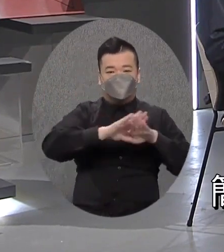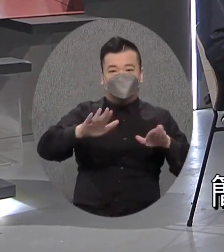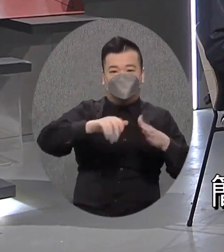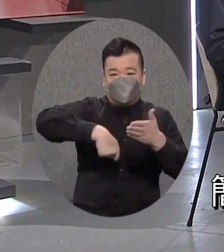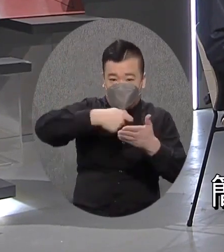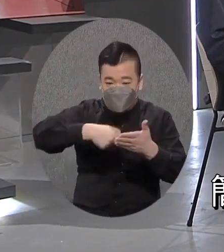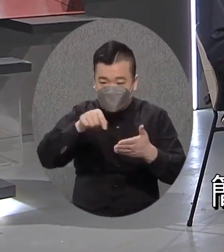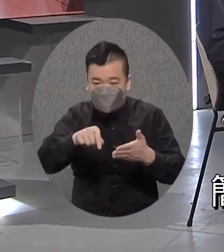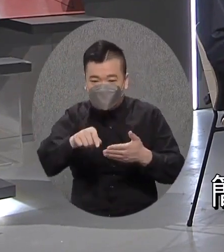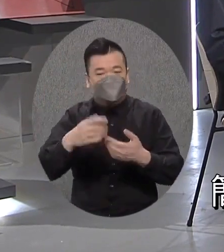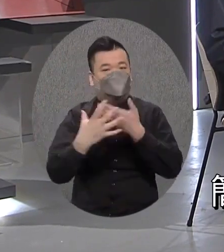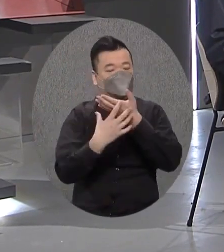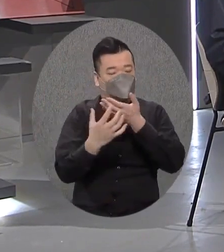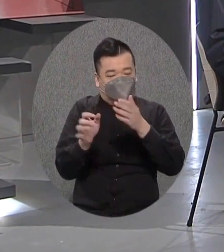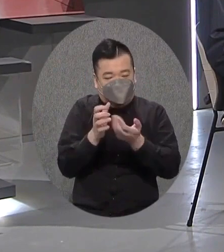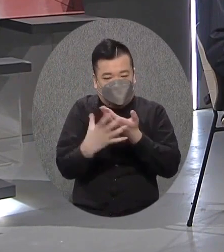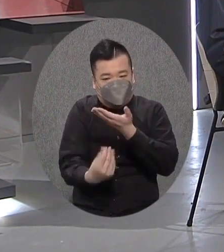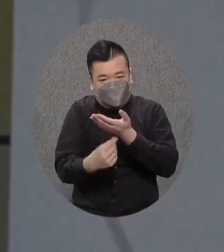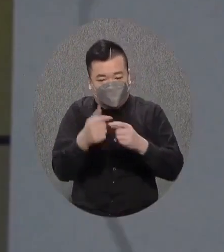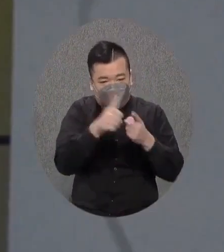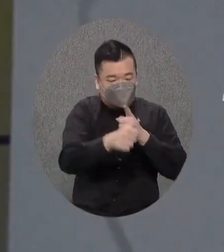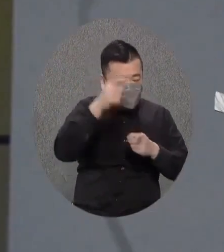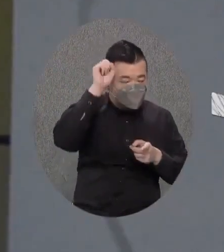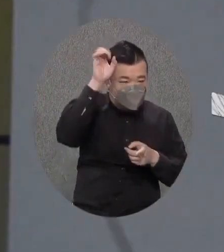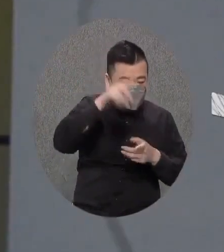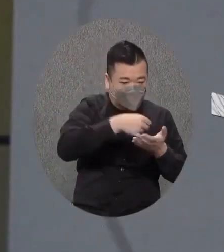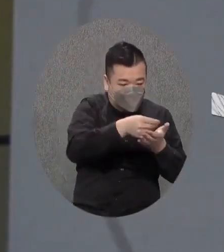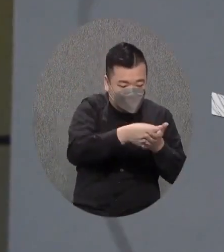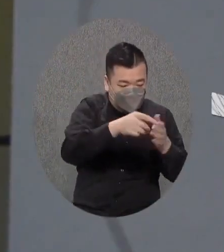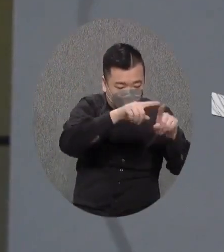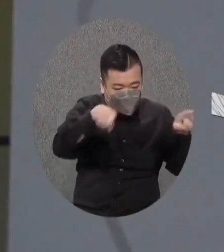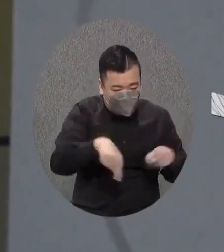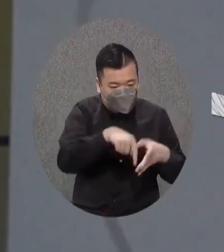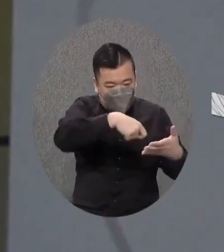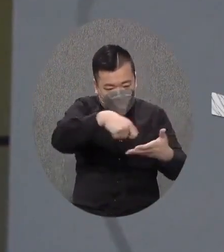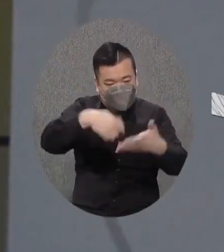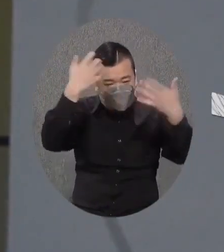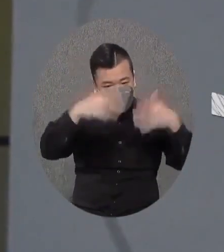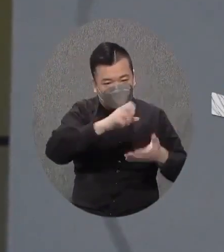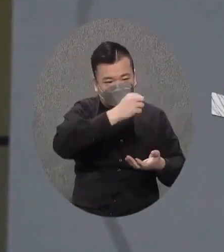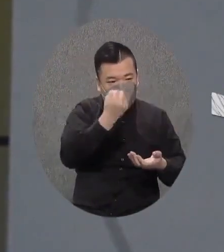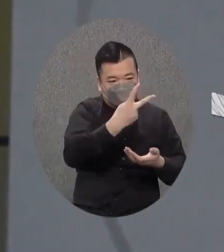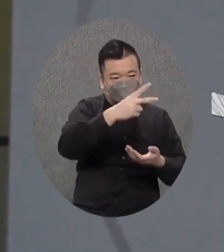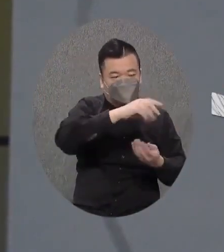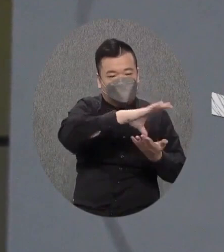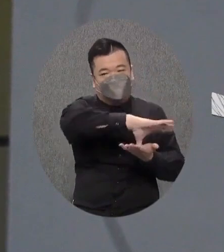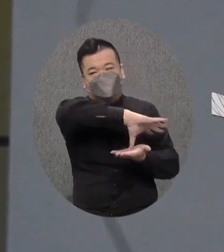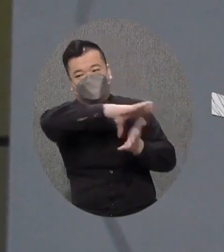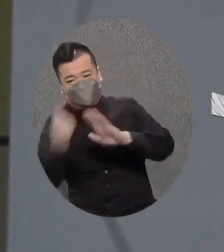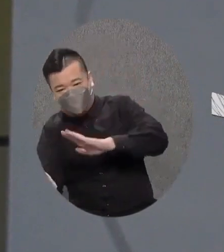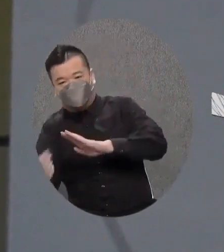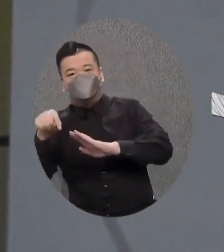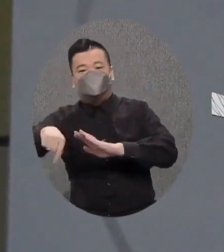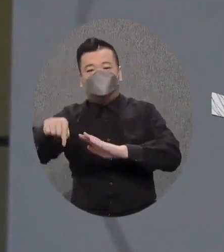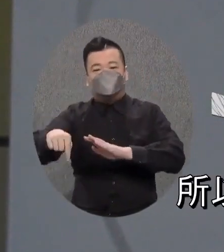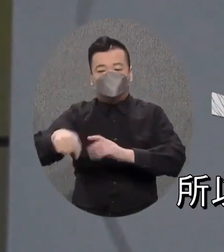係喺一個印版上邊先創作咗依個嘅圖像啦，然後就轉印喺一個嘅成印品